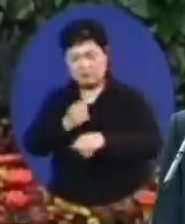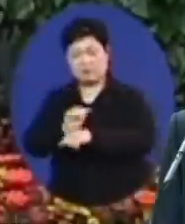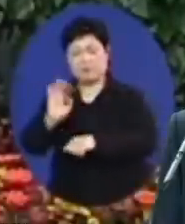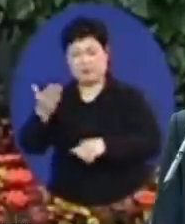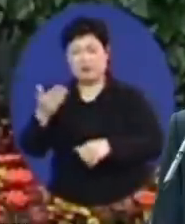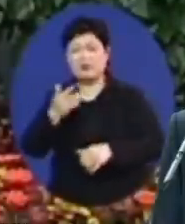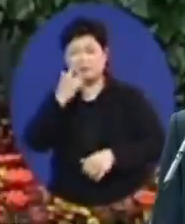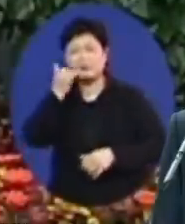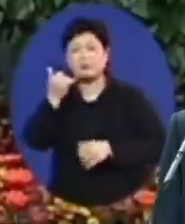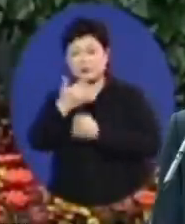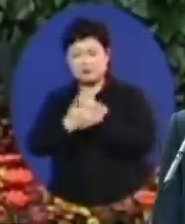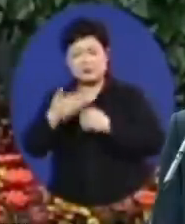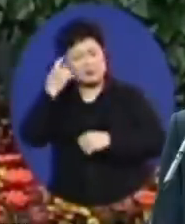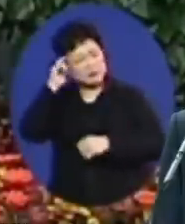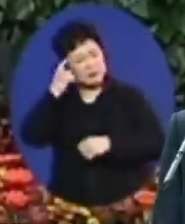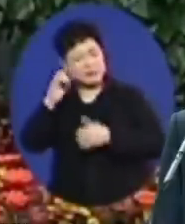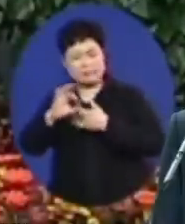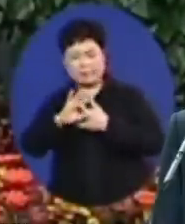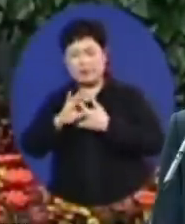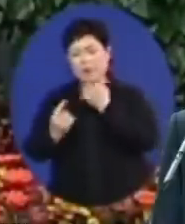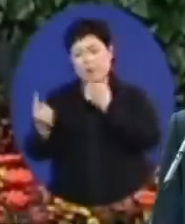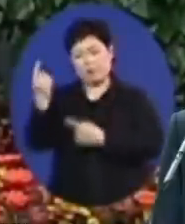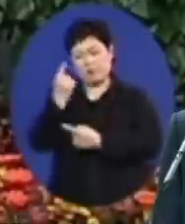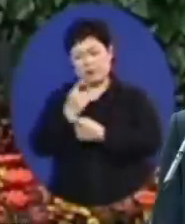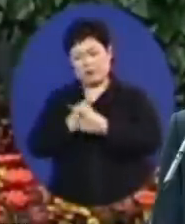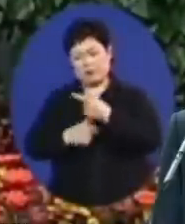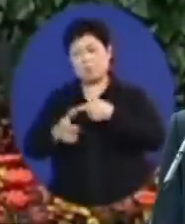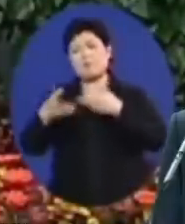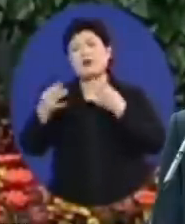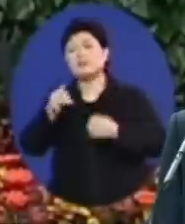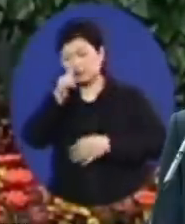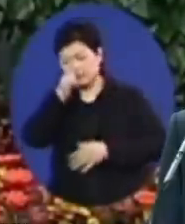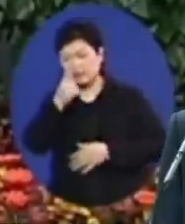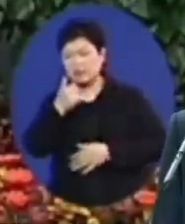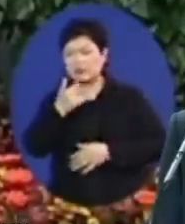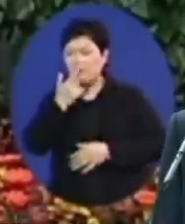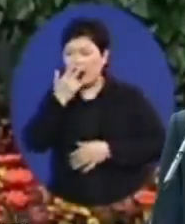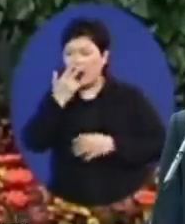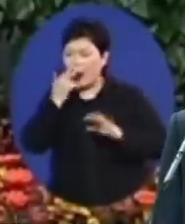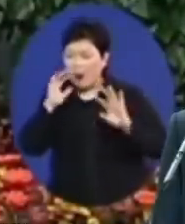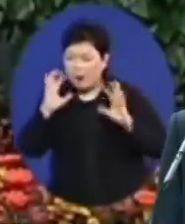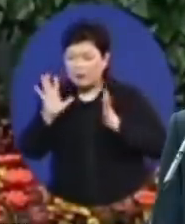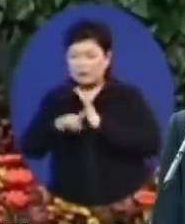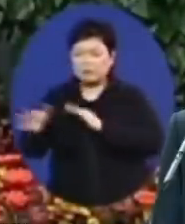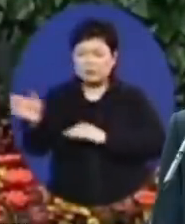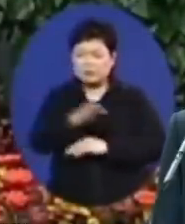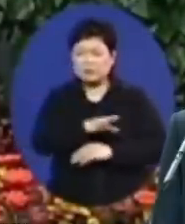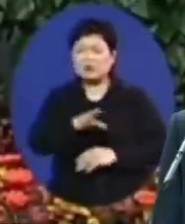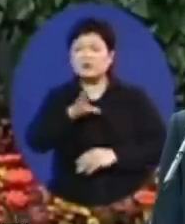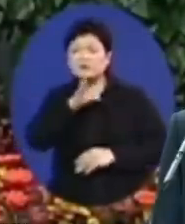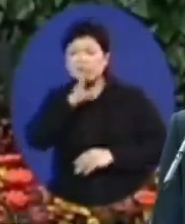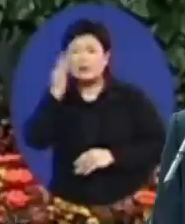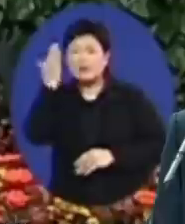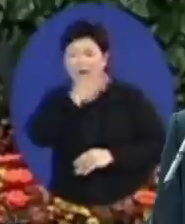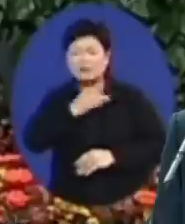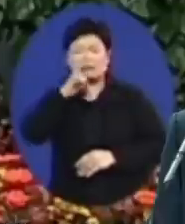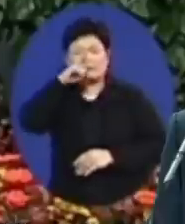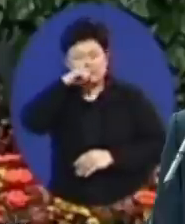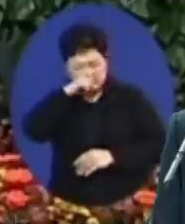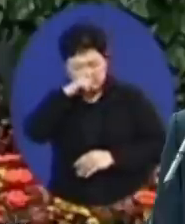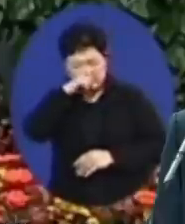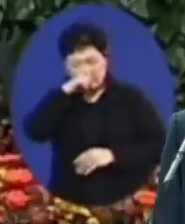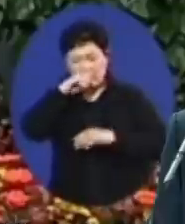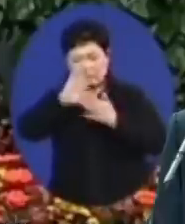은혜를 생각하면 우리는 그보다 훨씬 많지 않습니까? 어릴 때부터 서서 진자리 마른 자리 갈아누이며 손발이